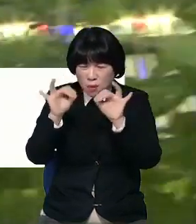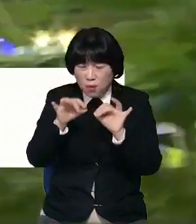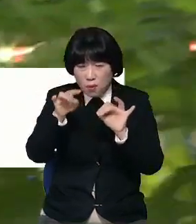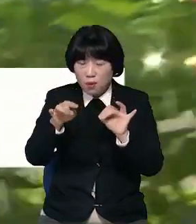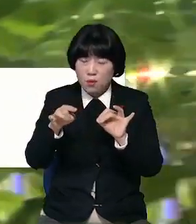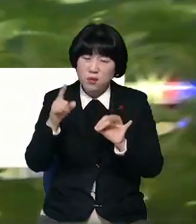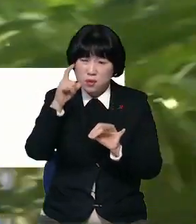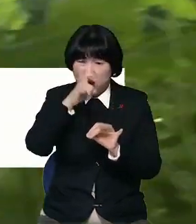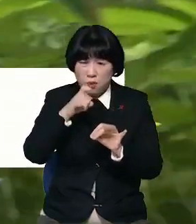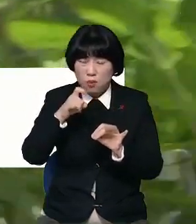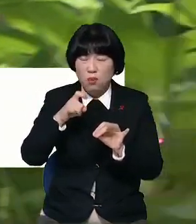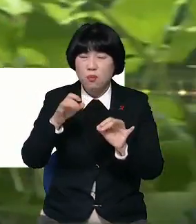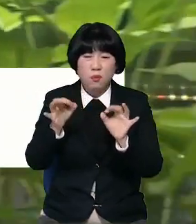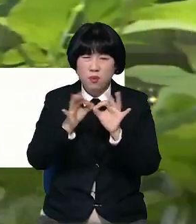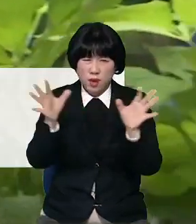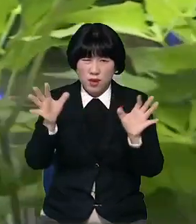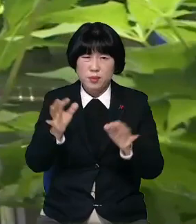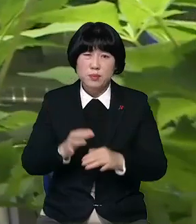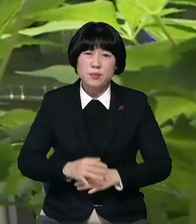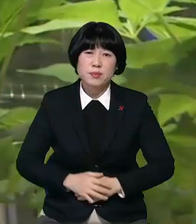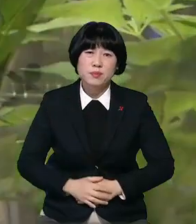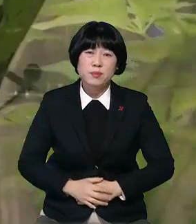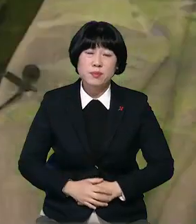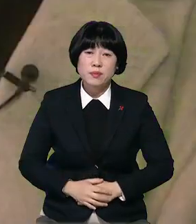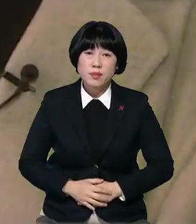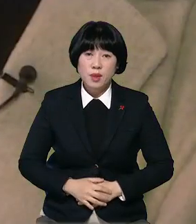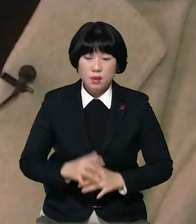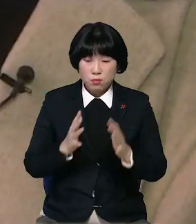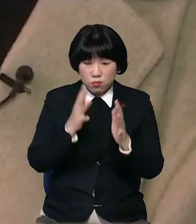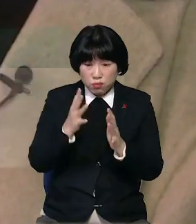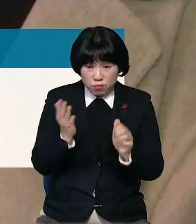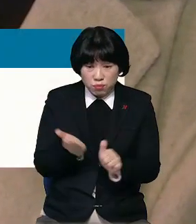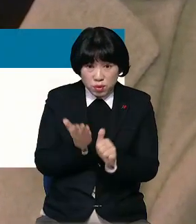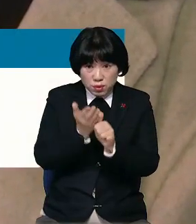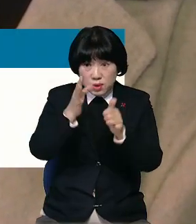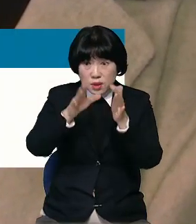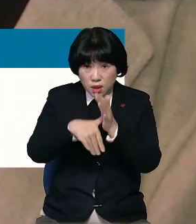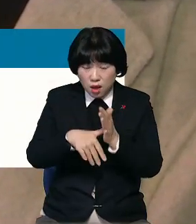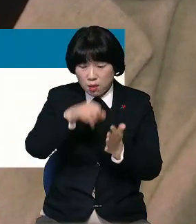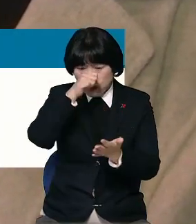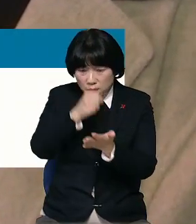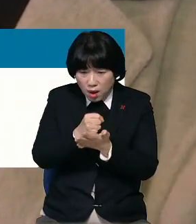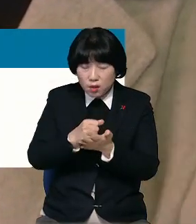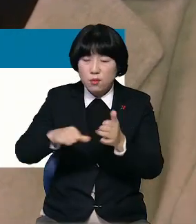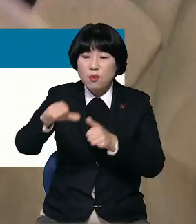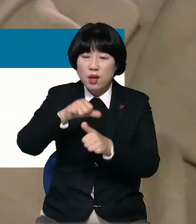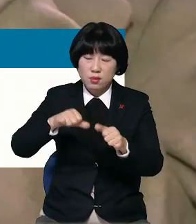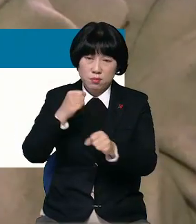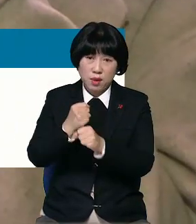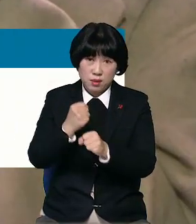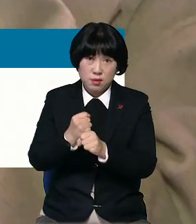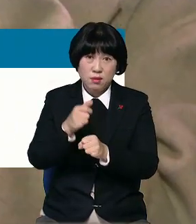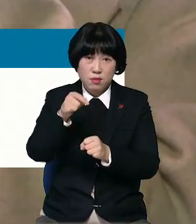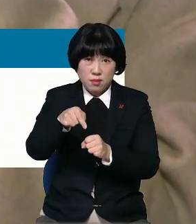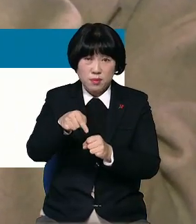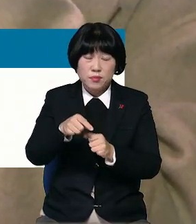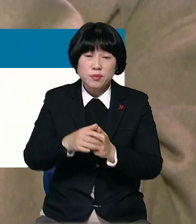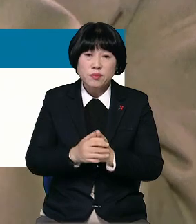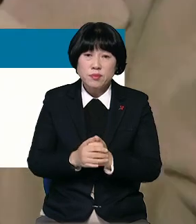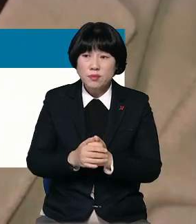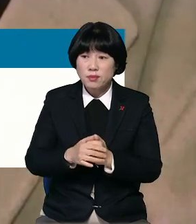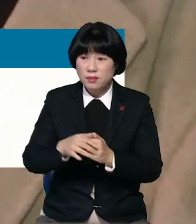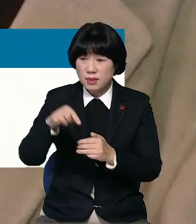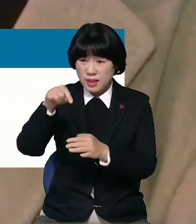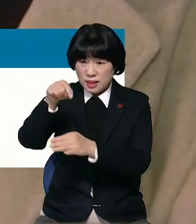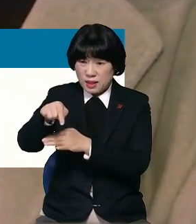오염 물질로부터도 자유롭습니다. 작물이 자라는데 최적의 환경을 조성을 해주고 그리고